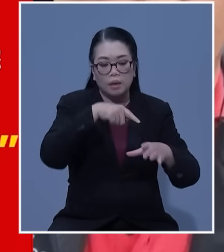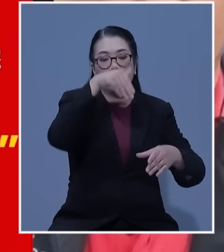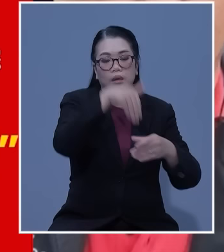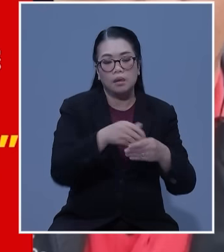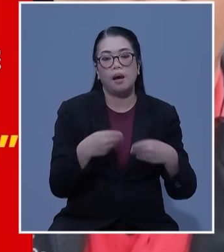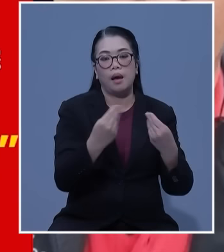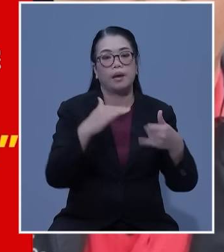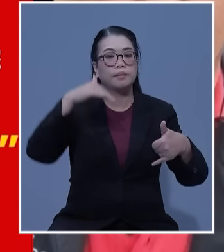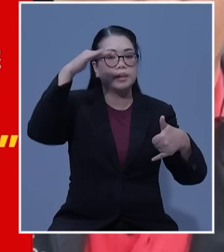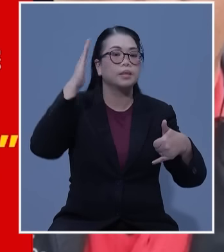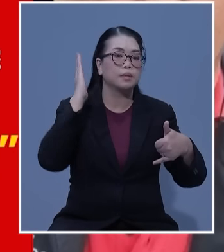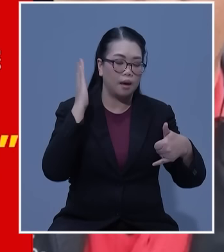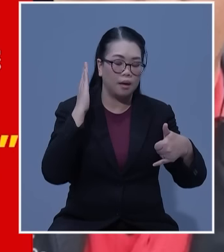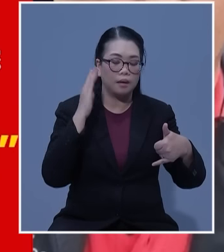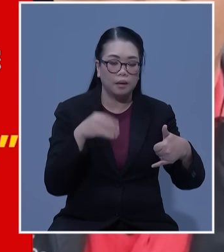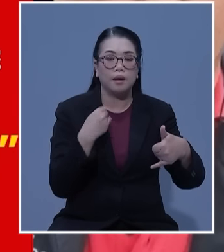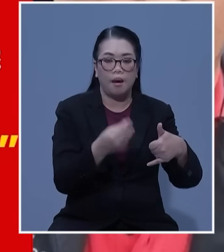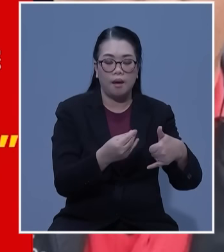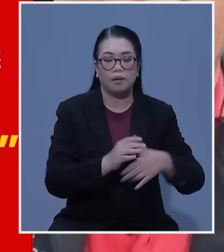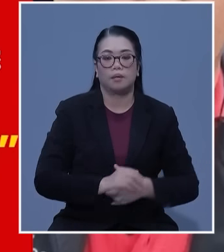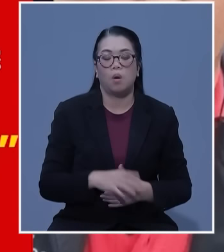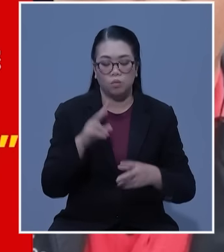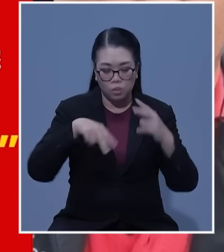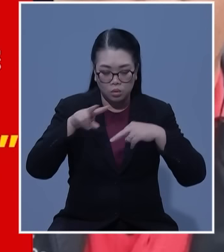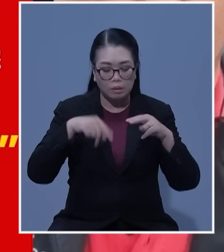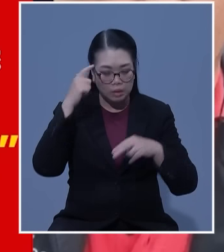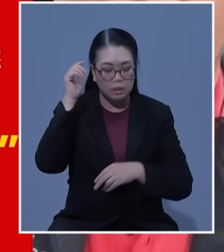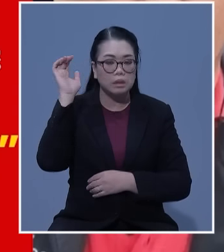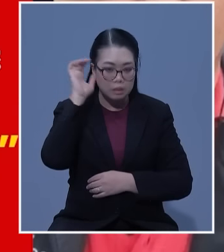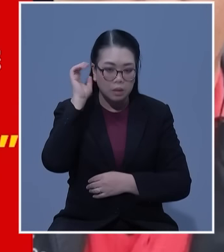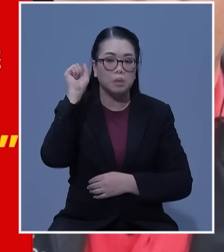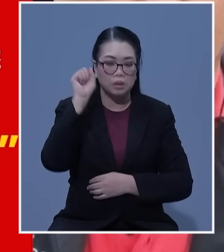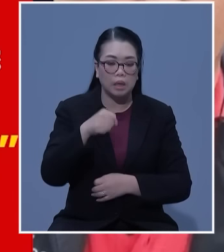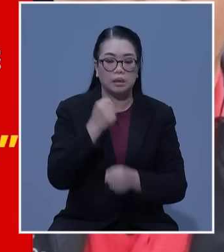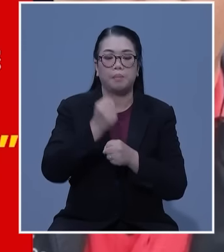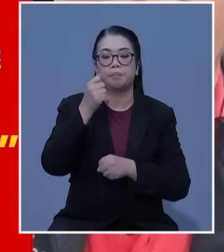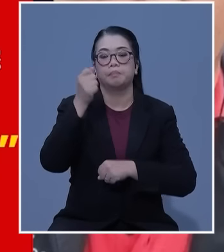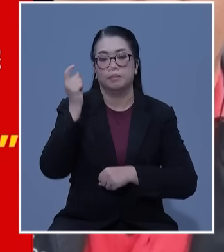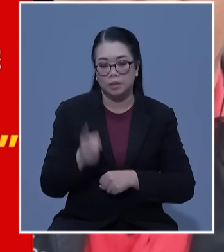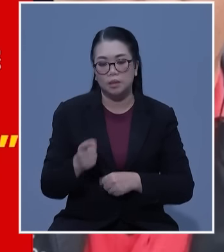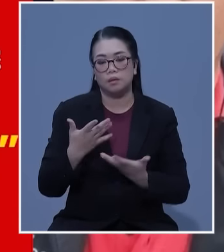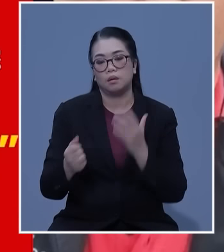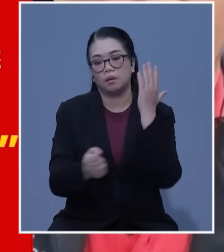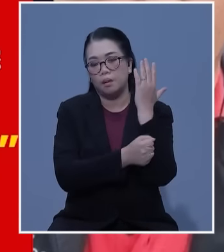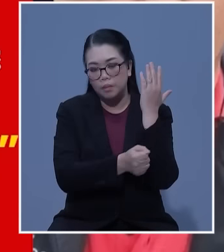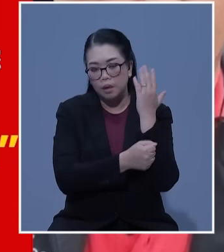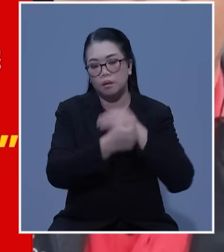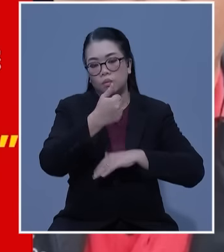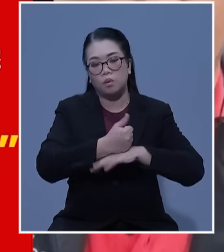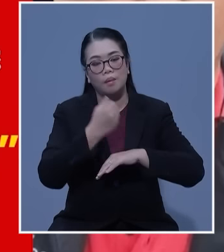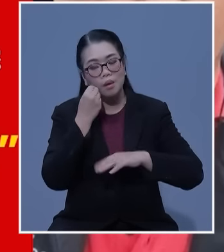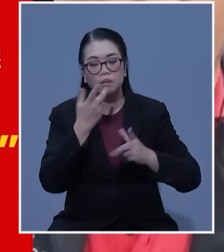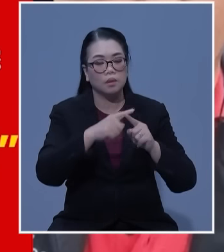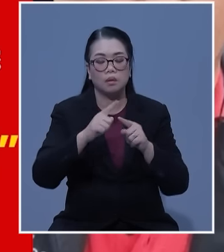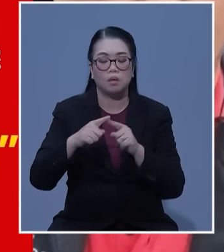พรรคภูมิใจไทยก็คือพี่ชายของนางสาวปรีณาโดยพฤติการนะครับพบว่ากำนันอำเภอโพธารามได้